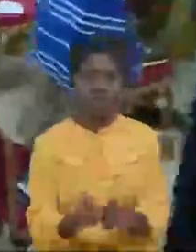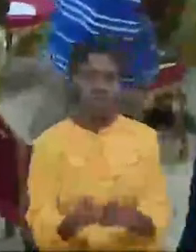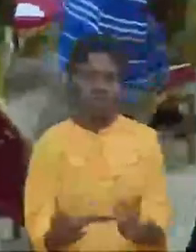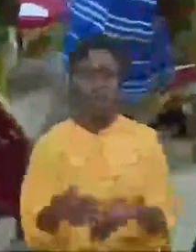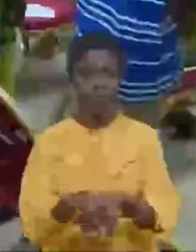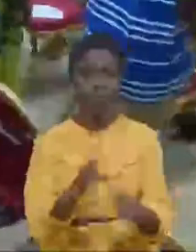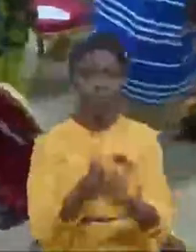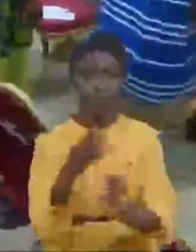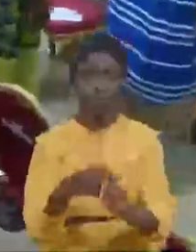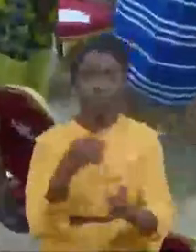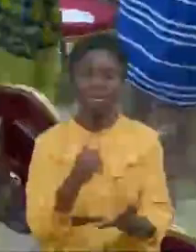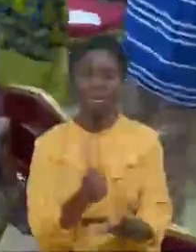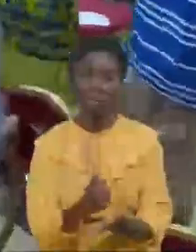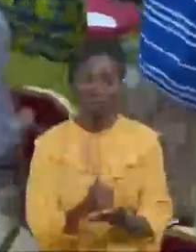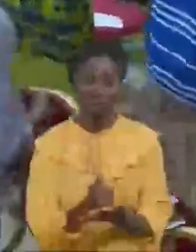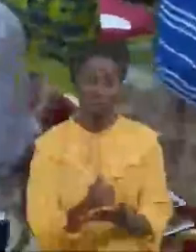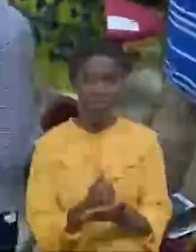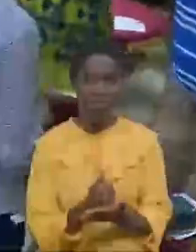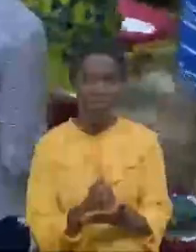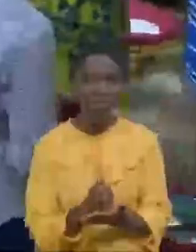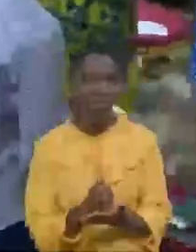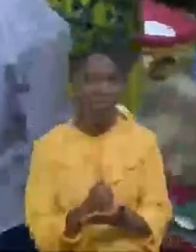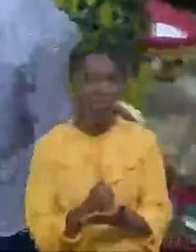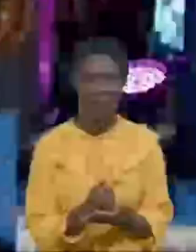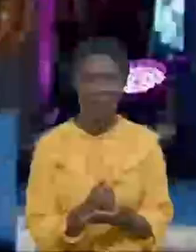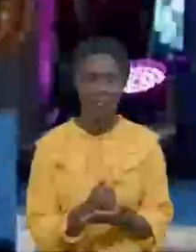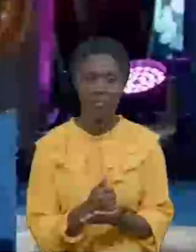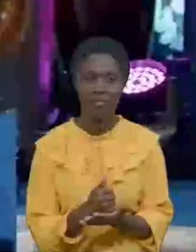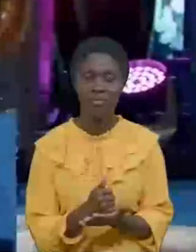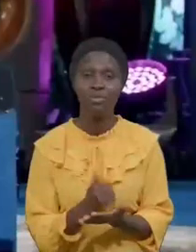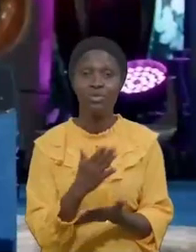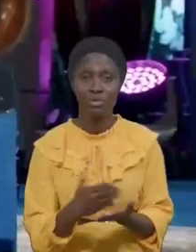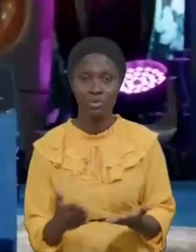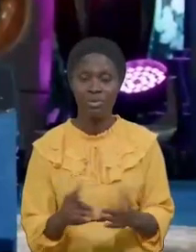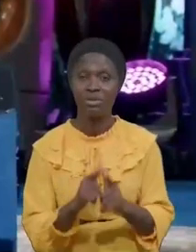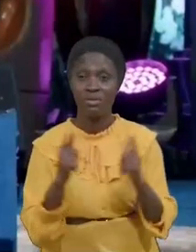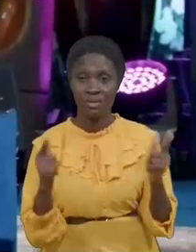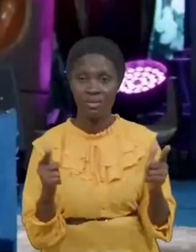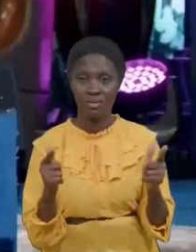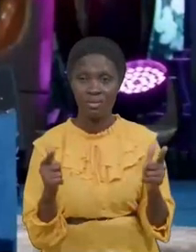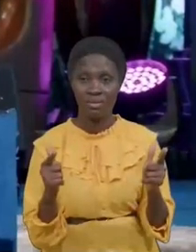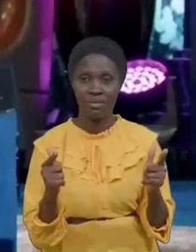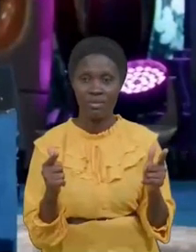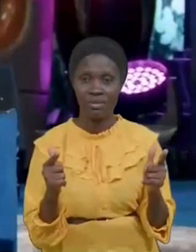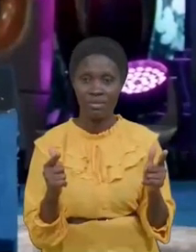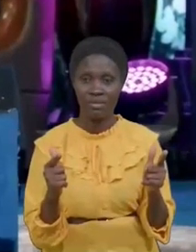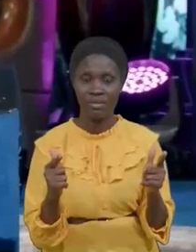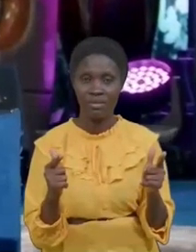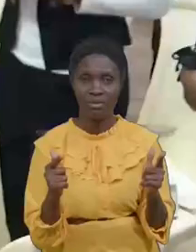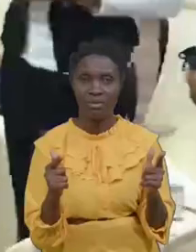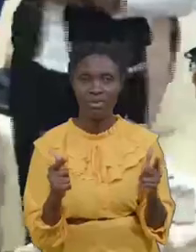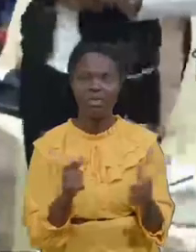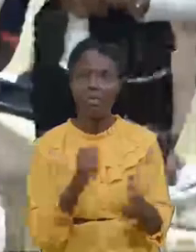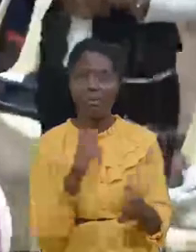au nom de Jésus-Christ. Quelque chose de grand, quelque chose de sans